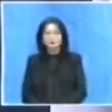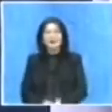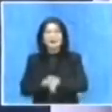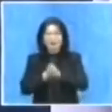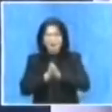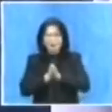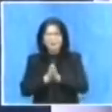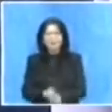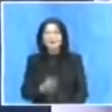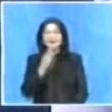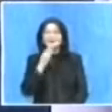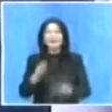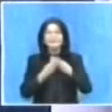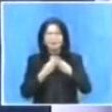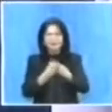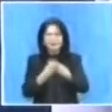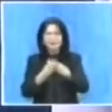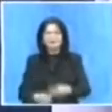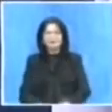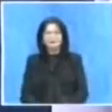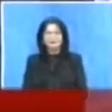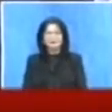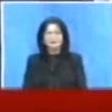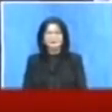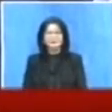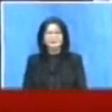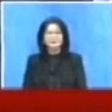Buddhaya, salam kebajikan.